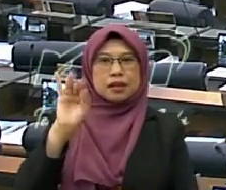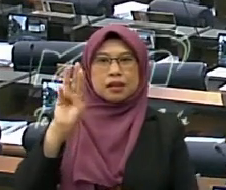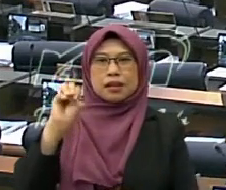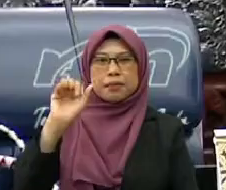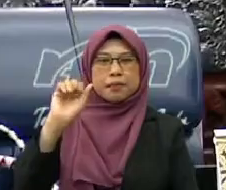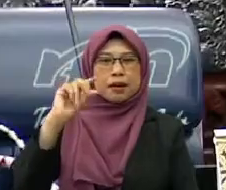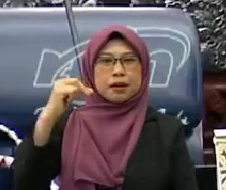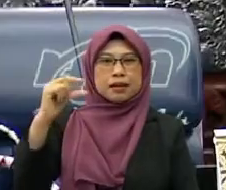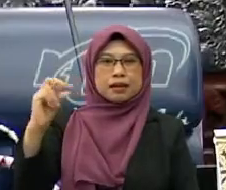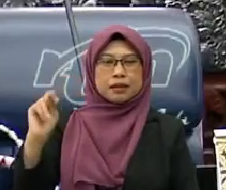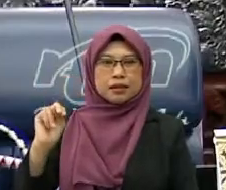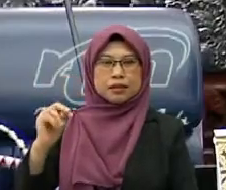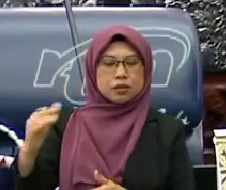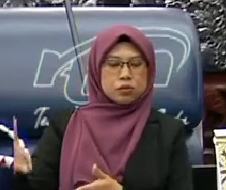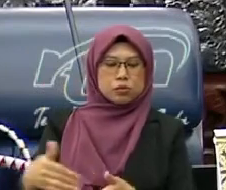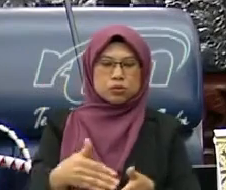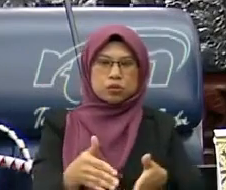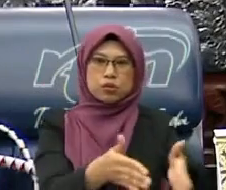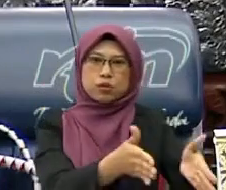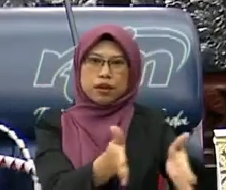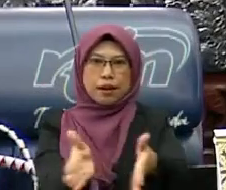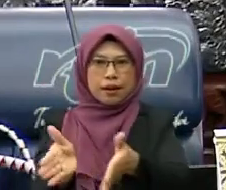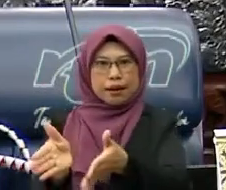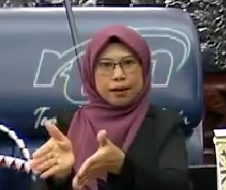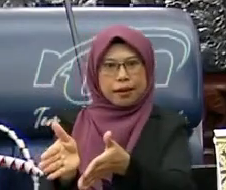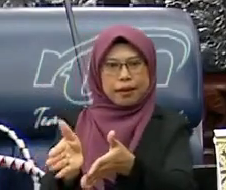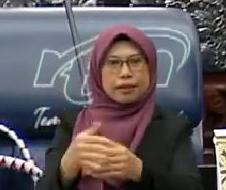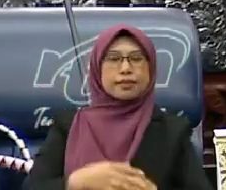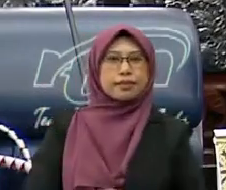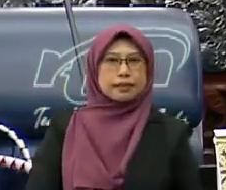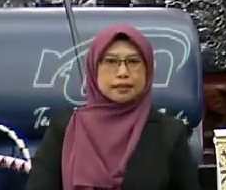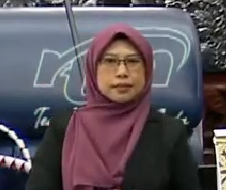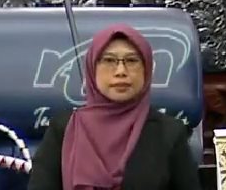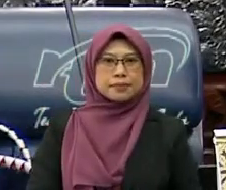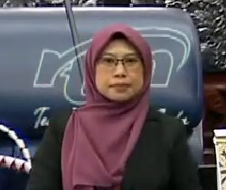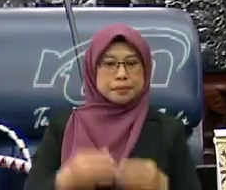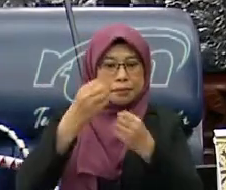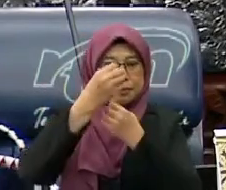pengaliran Sungai setiap sungai dengan